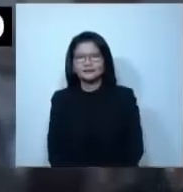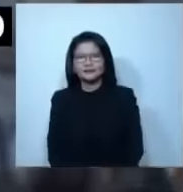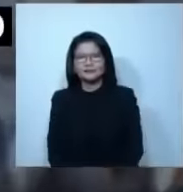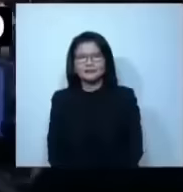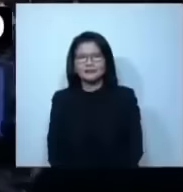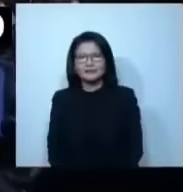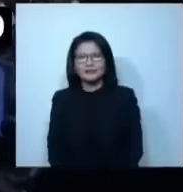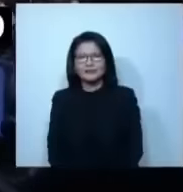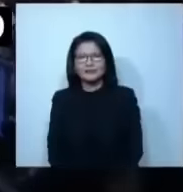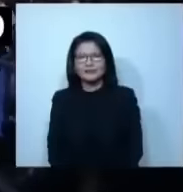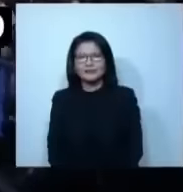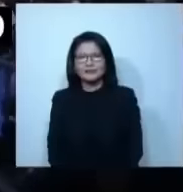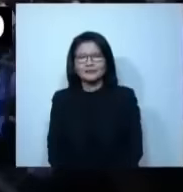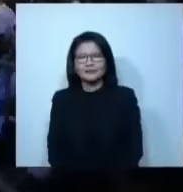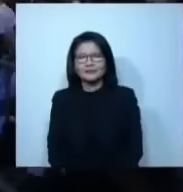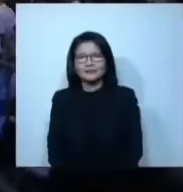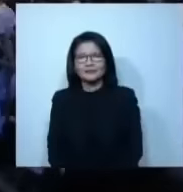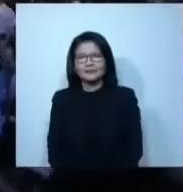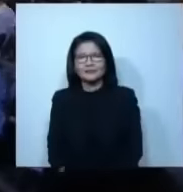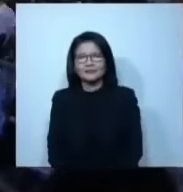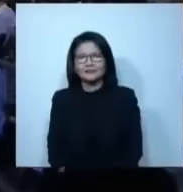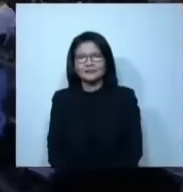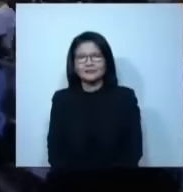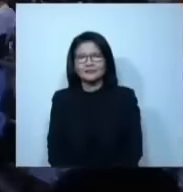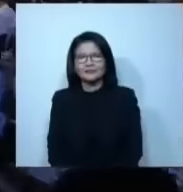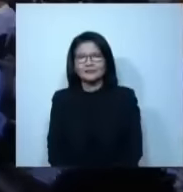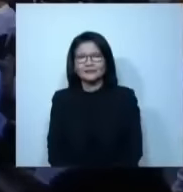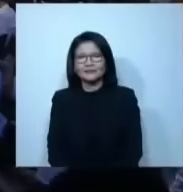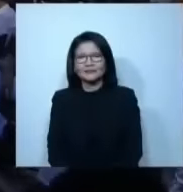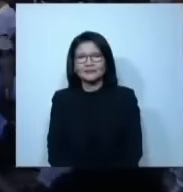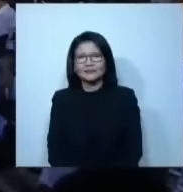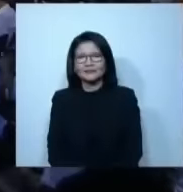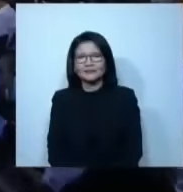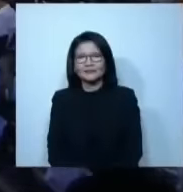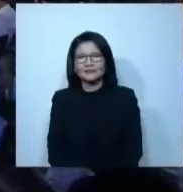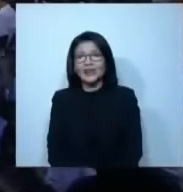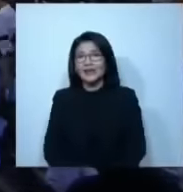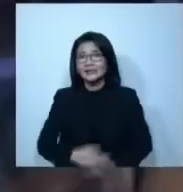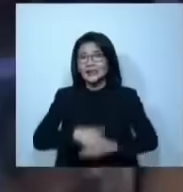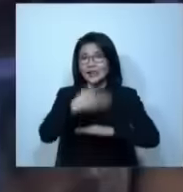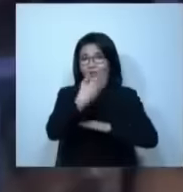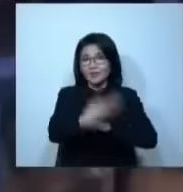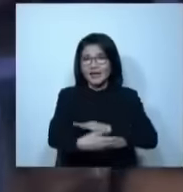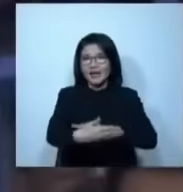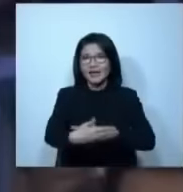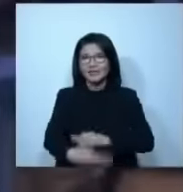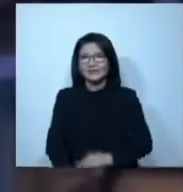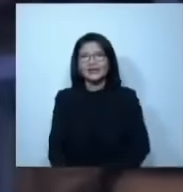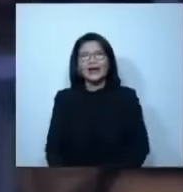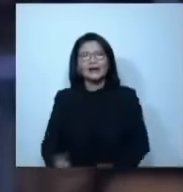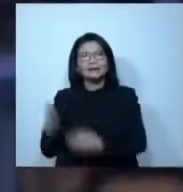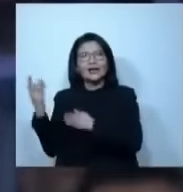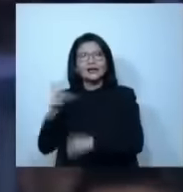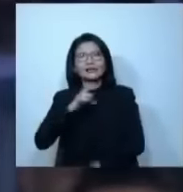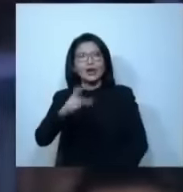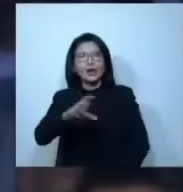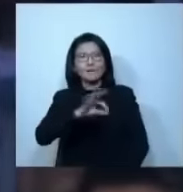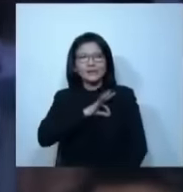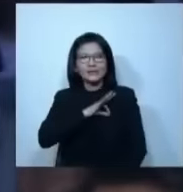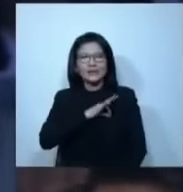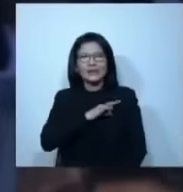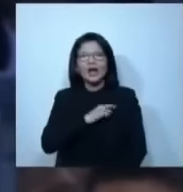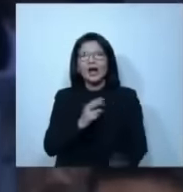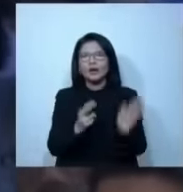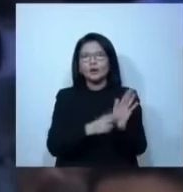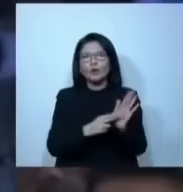Baik, waktu Anda habis, Bapak. Baik, selanjutnya kami persilakan calon presiden nomor urut